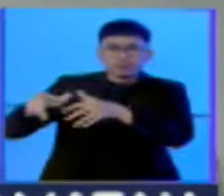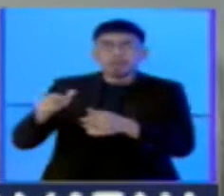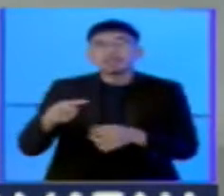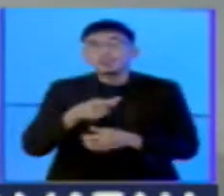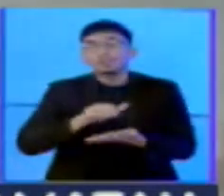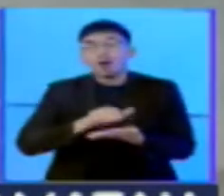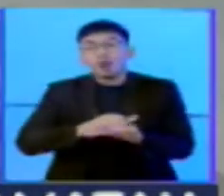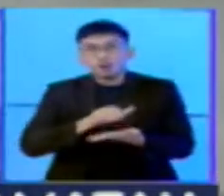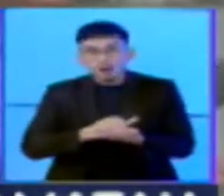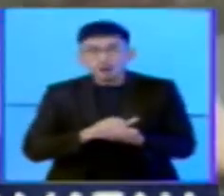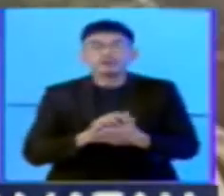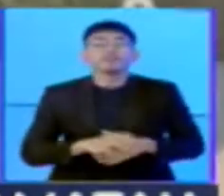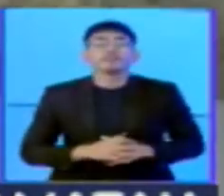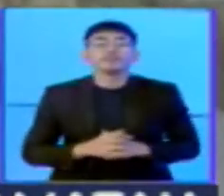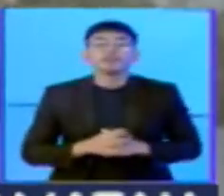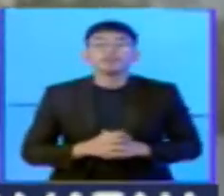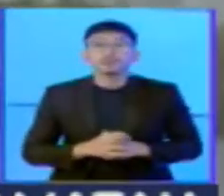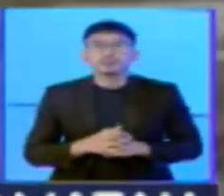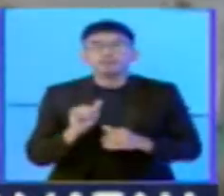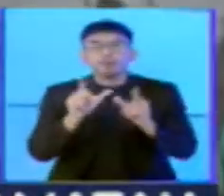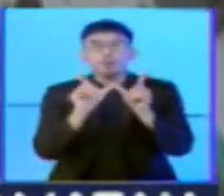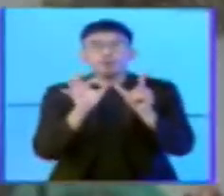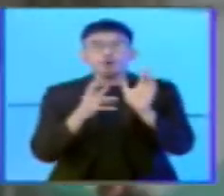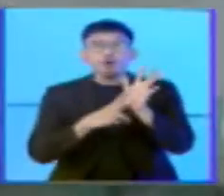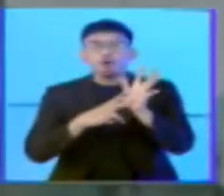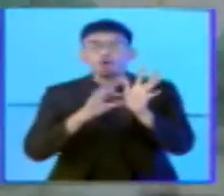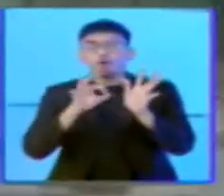Wonokerto, serta satu pulau kecil Simonet yang tak bisa dihuni lagi.